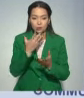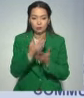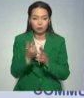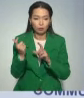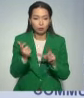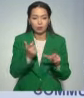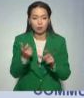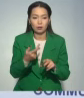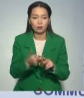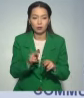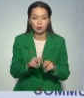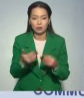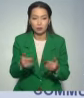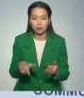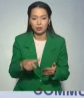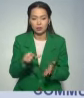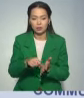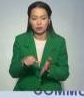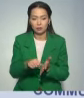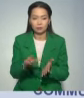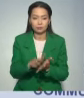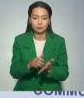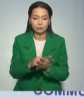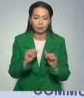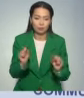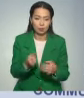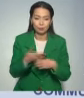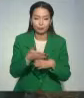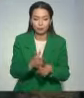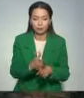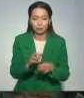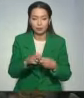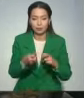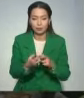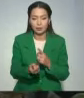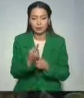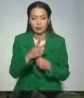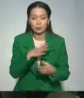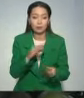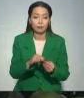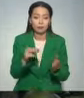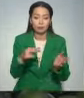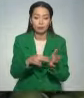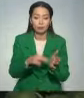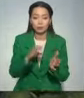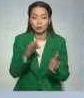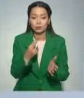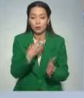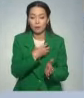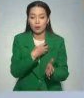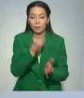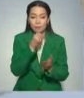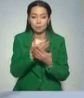они немножко колею создали и потом Мороз стукнул и соответственно были проблемы для стабилизации цен на социально значимые